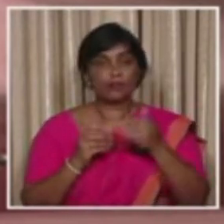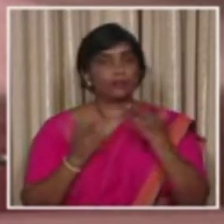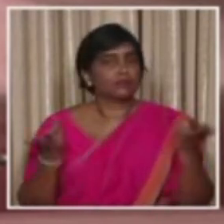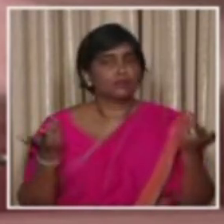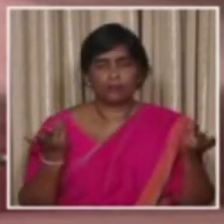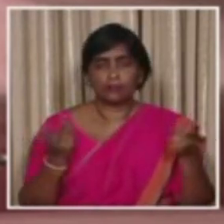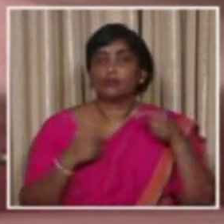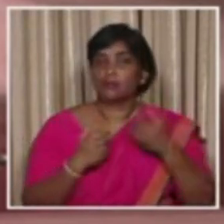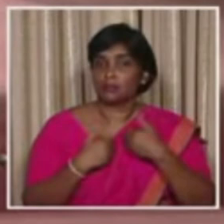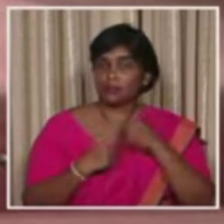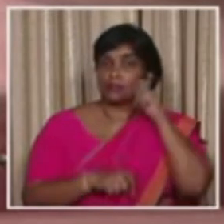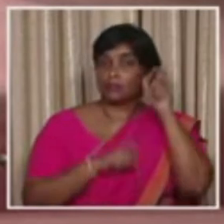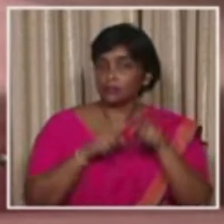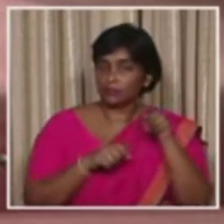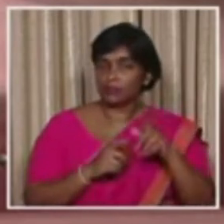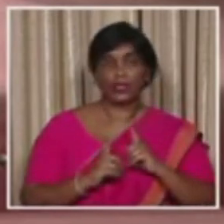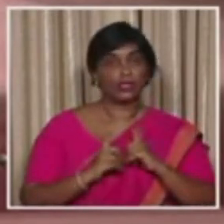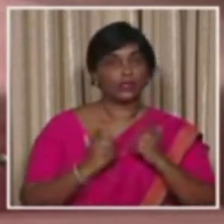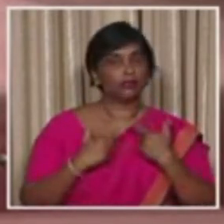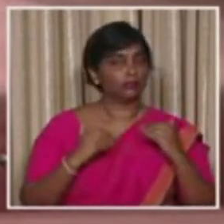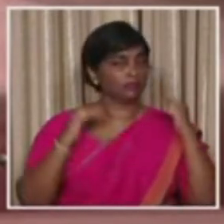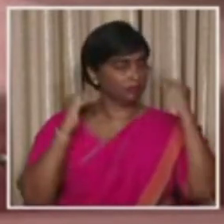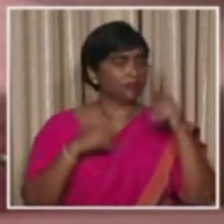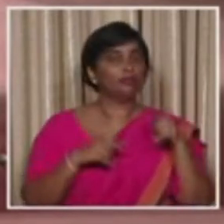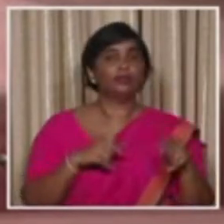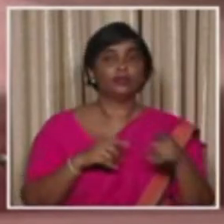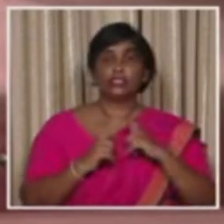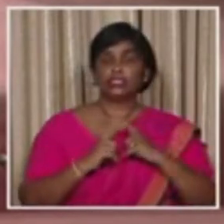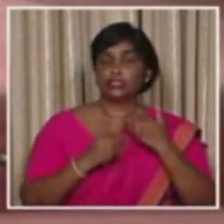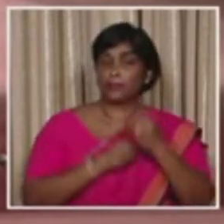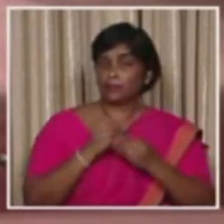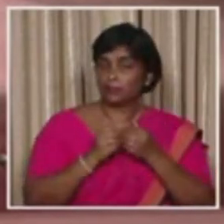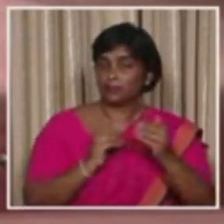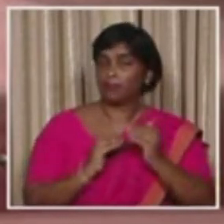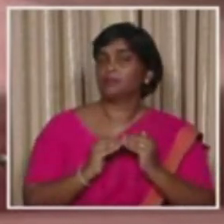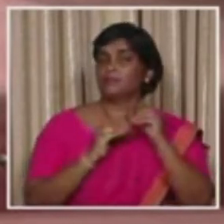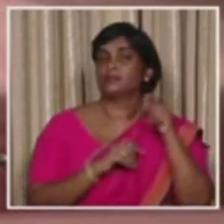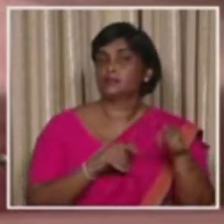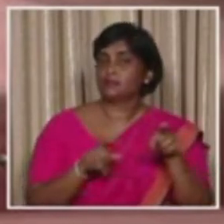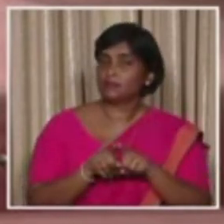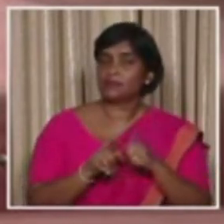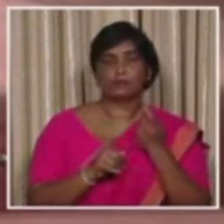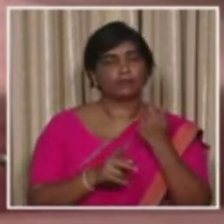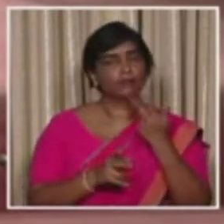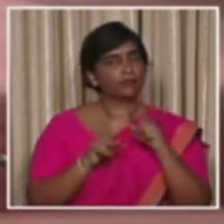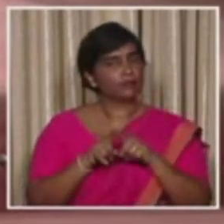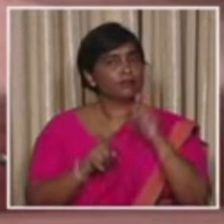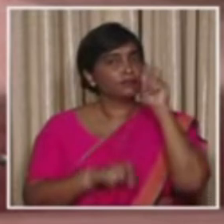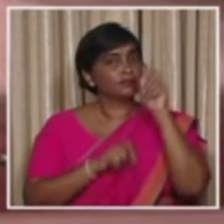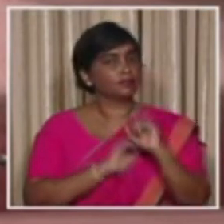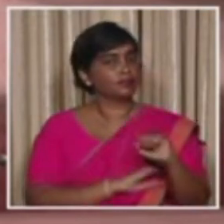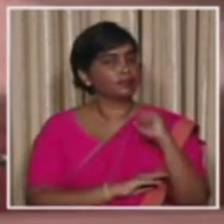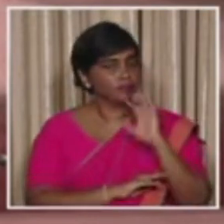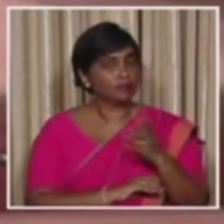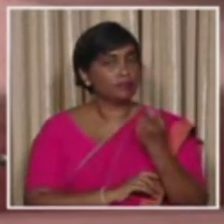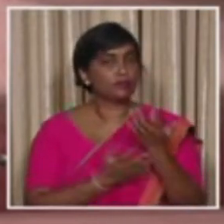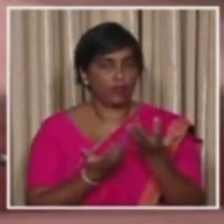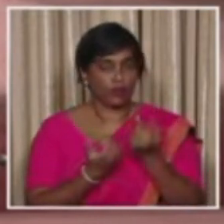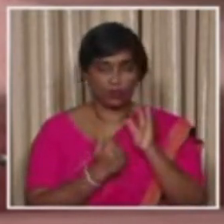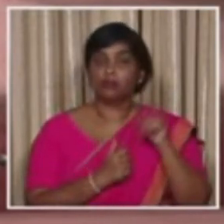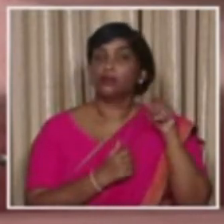வாழ்வாதார பிரச்சனைக்கு, அவர்களுடைய வாழ்க்கை, அவர்களுடைய பொருளாதார ரீதியாக அவர்களை மேம்படுத்துவதற்கு நிதி தேவைப்படுகின்றது. அதை நீங்கள்